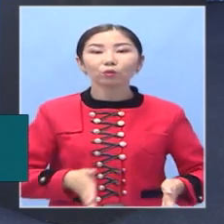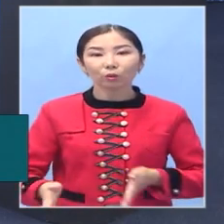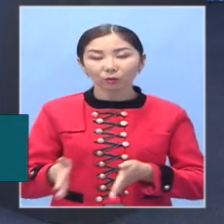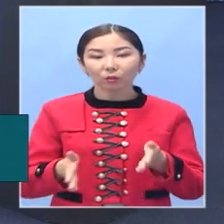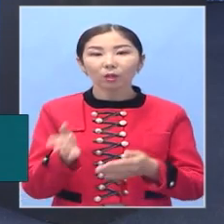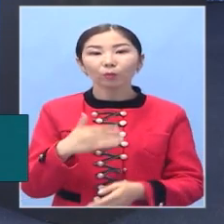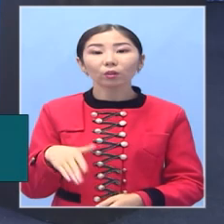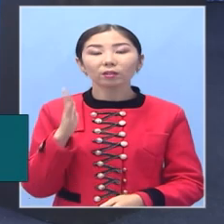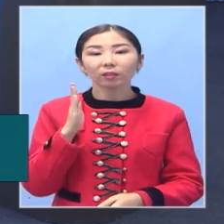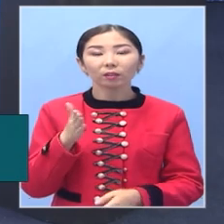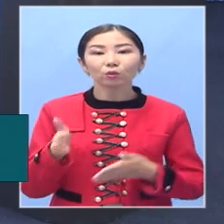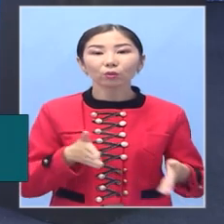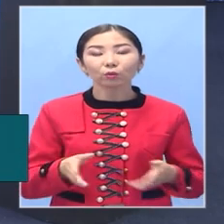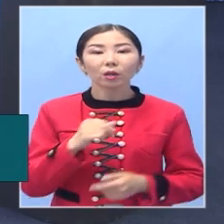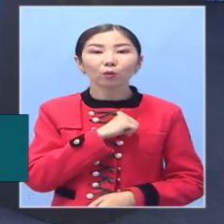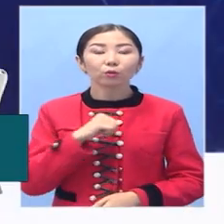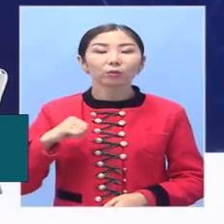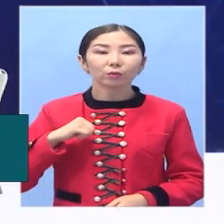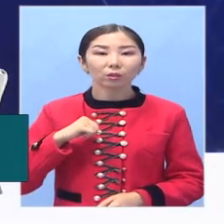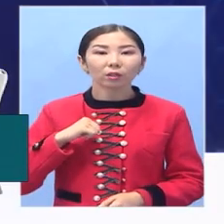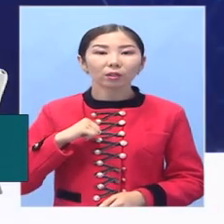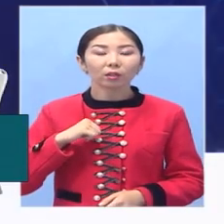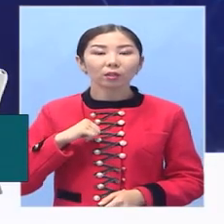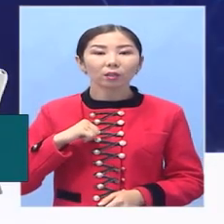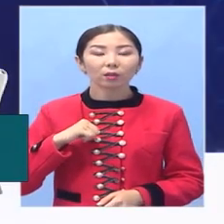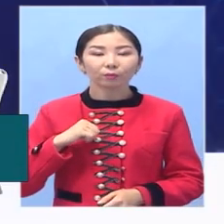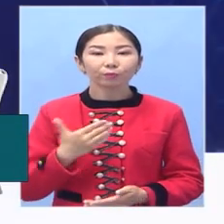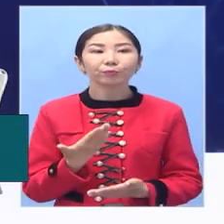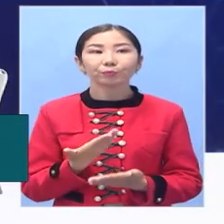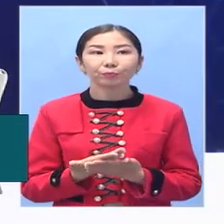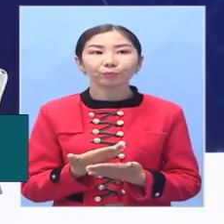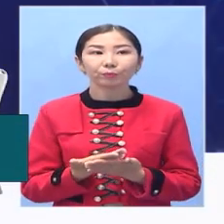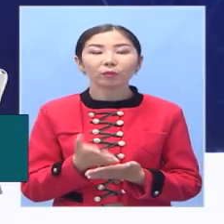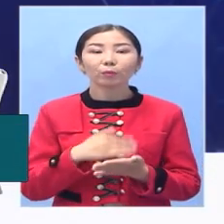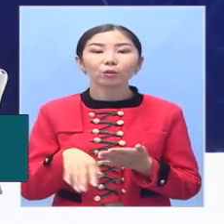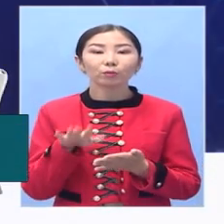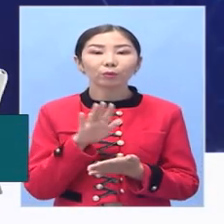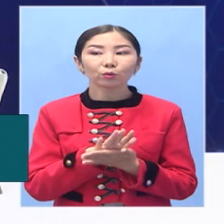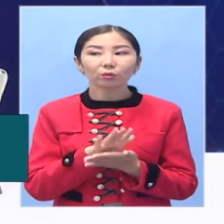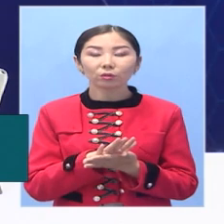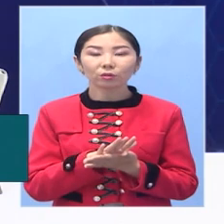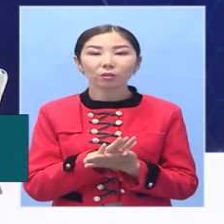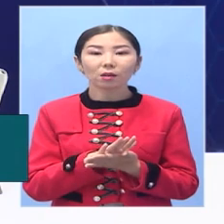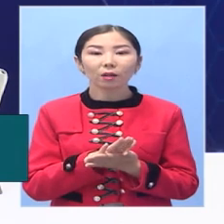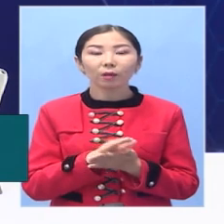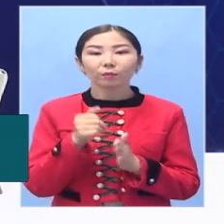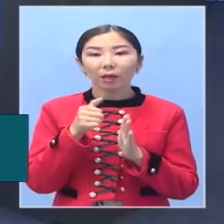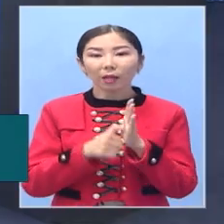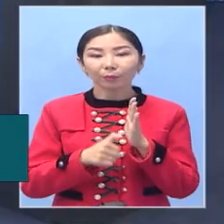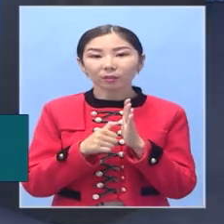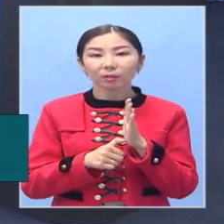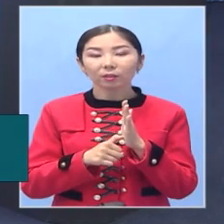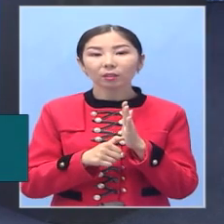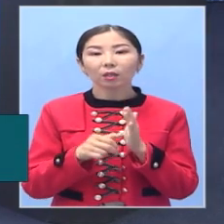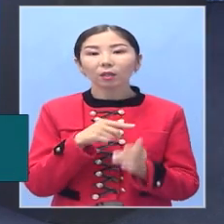кейін сол жолда өзіміз сол жаңағы білінбеу үшін, сапалы аяқталу үшін. Жоқ, мысалы 60-пен жүретін, 40-пен